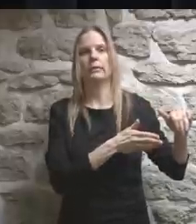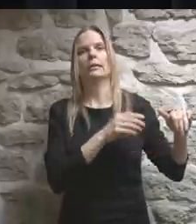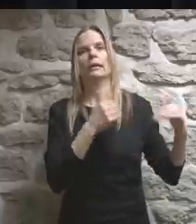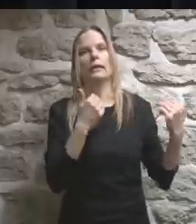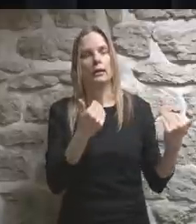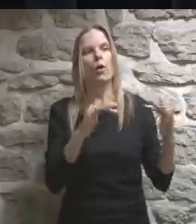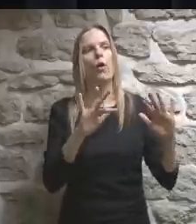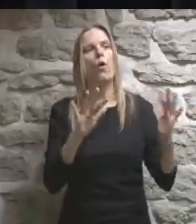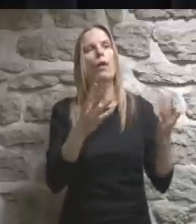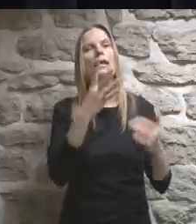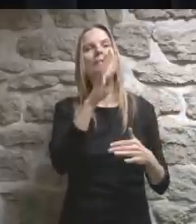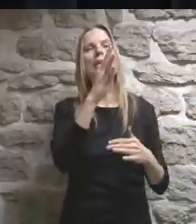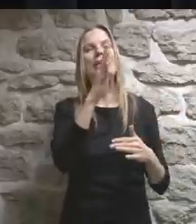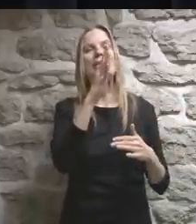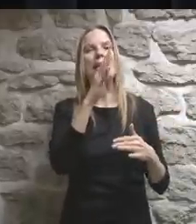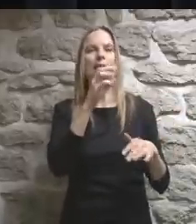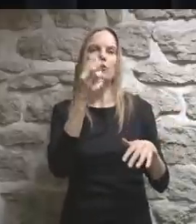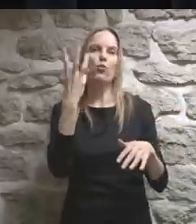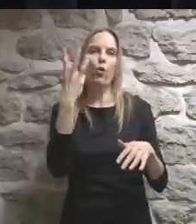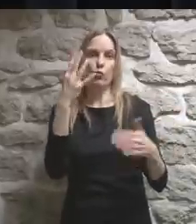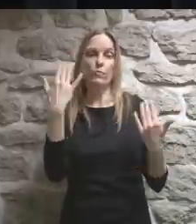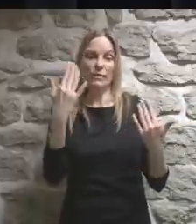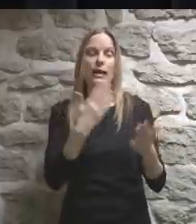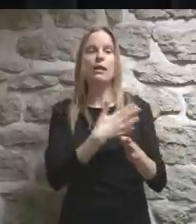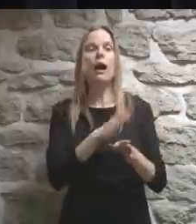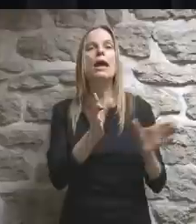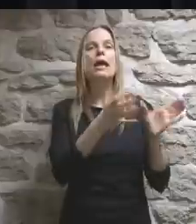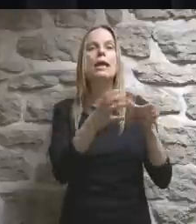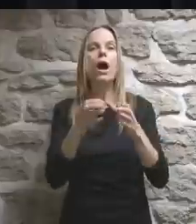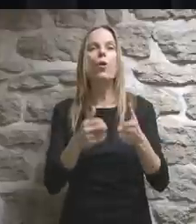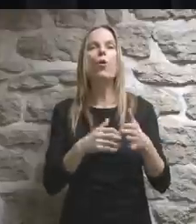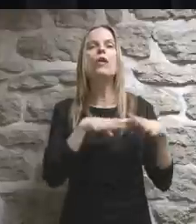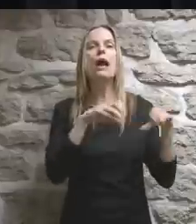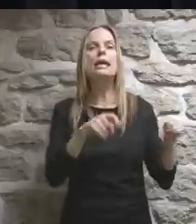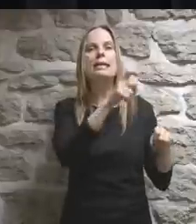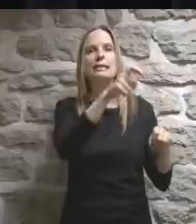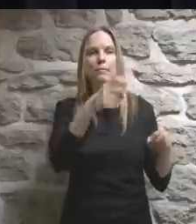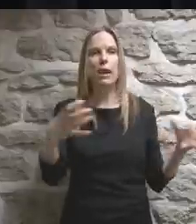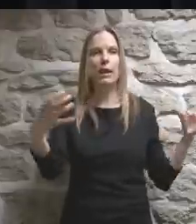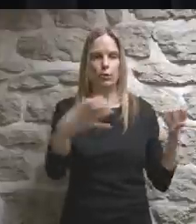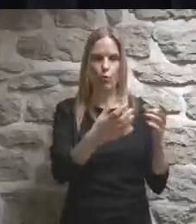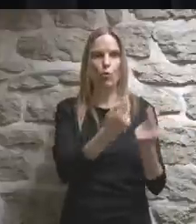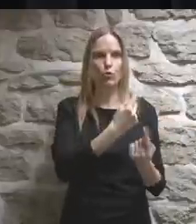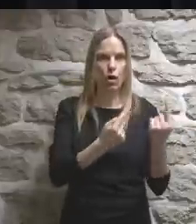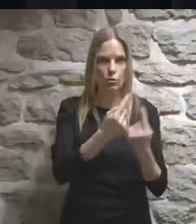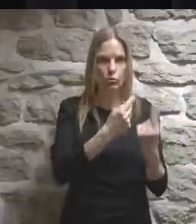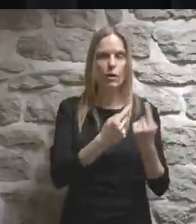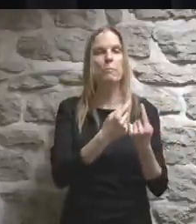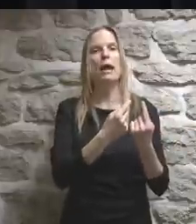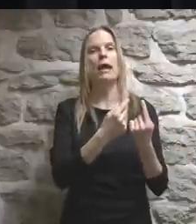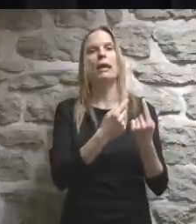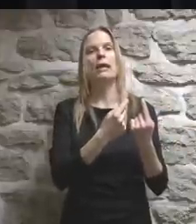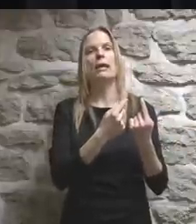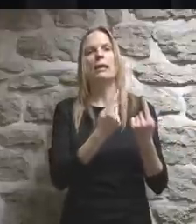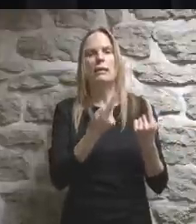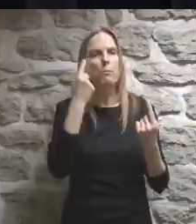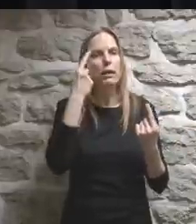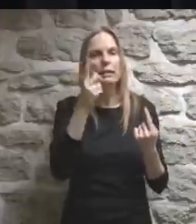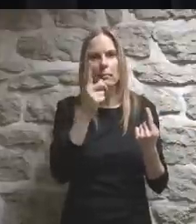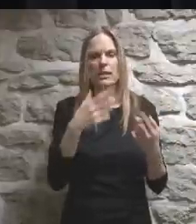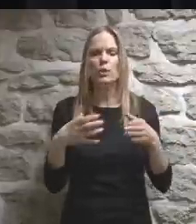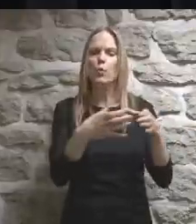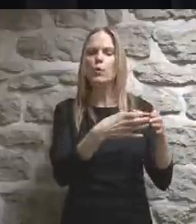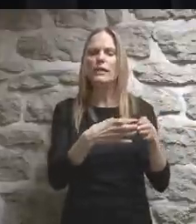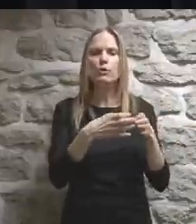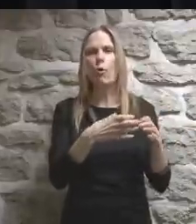seda 14.30 täna siis kõikide erakonna esimestega. Noh, mõte on just selles, et meil on ühiskonnas väga palju pingeid